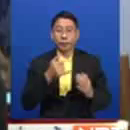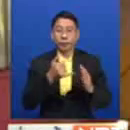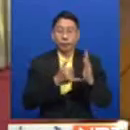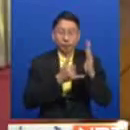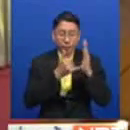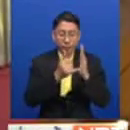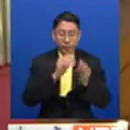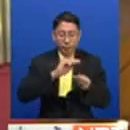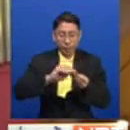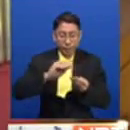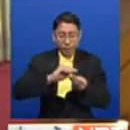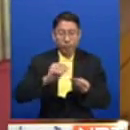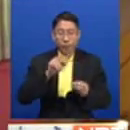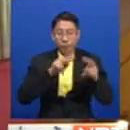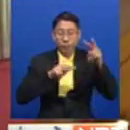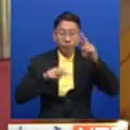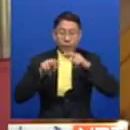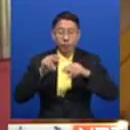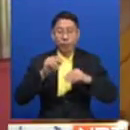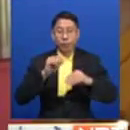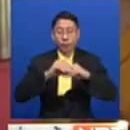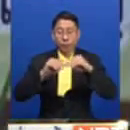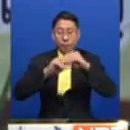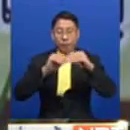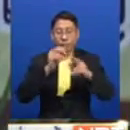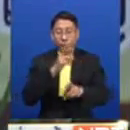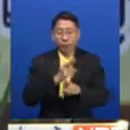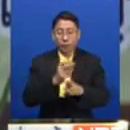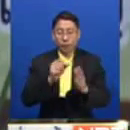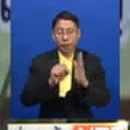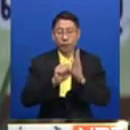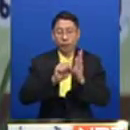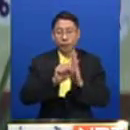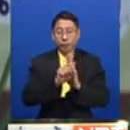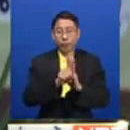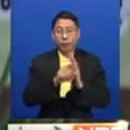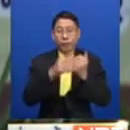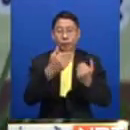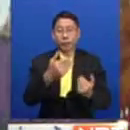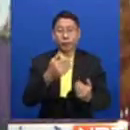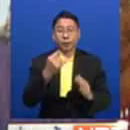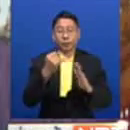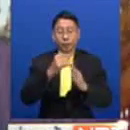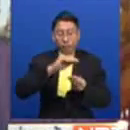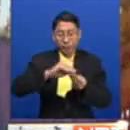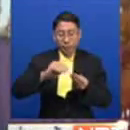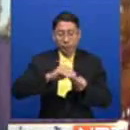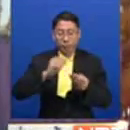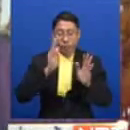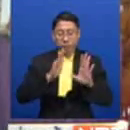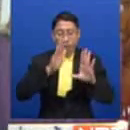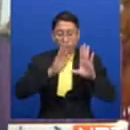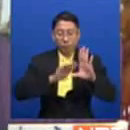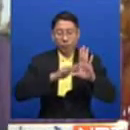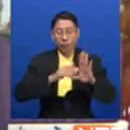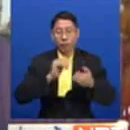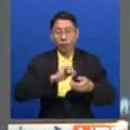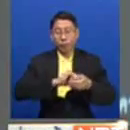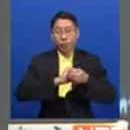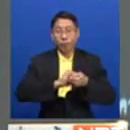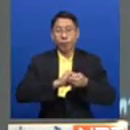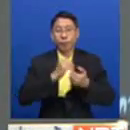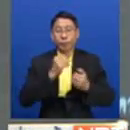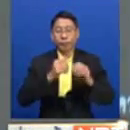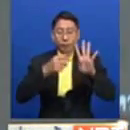ที่ไปตรวจติดตามโครงการหมู่บ้านรักษาศีล5จังหวัดฉะเชิงเทราปัจจุบันมีผู้สมัครเข้าร่วมโครงการแล้ว